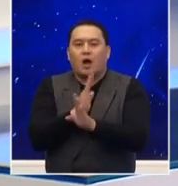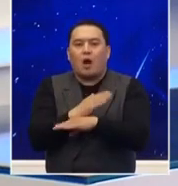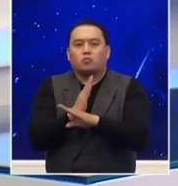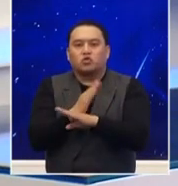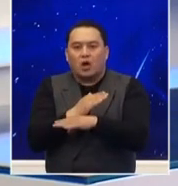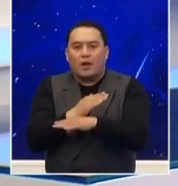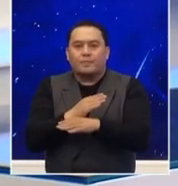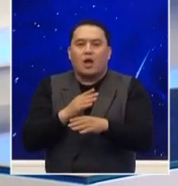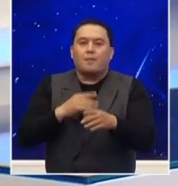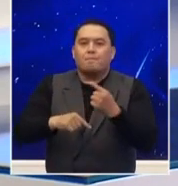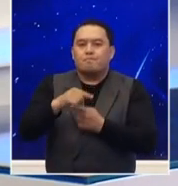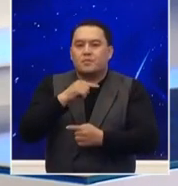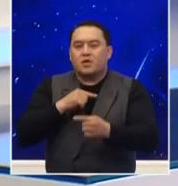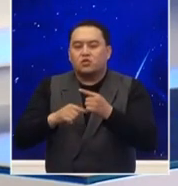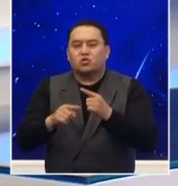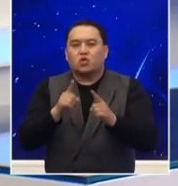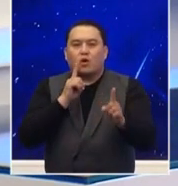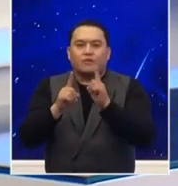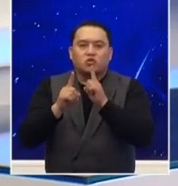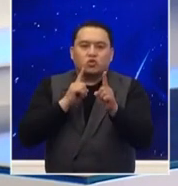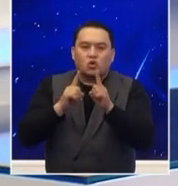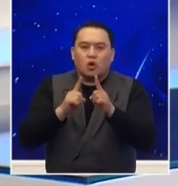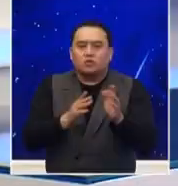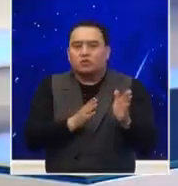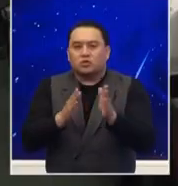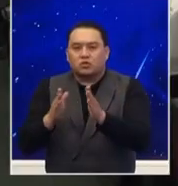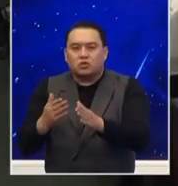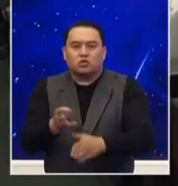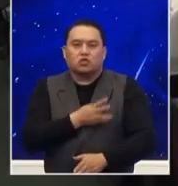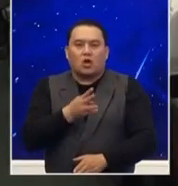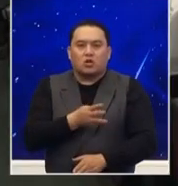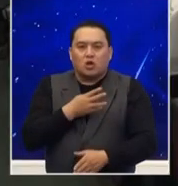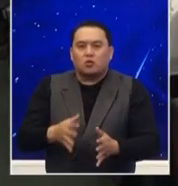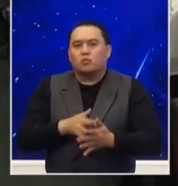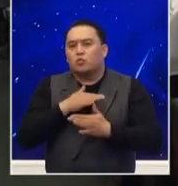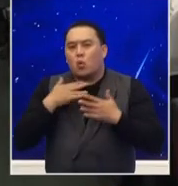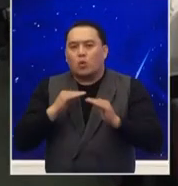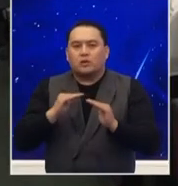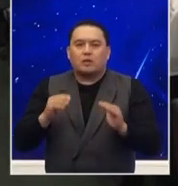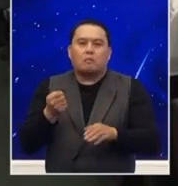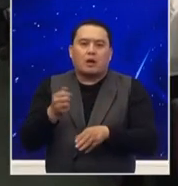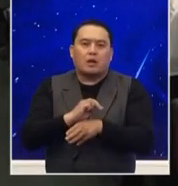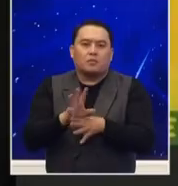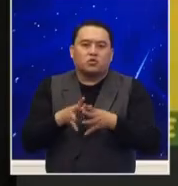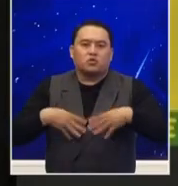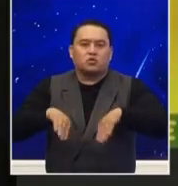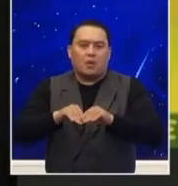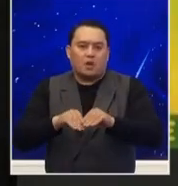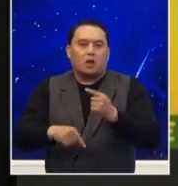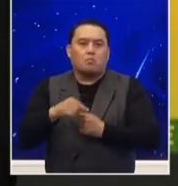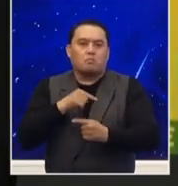слову, бизнес-тренинг проводится на системной основе, благодаря чему желающие из числа многодетных и малообеспеченных семей, а